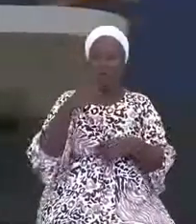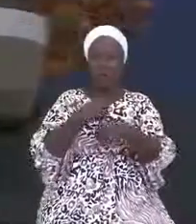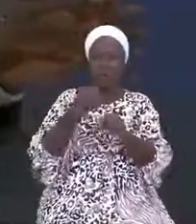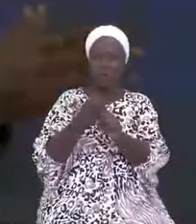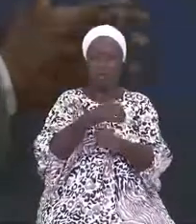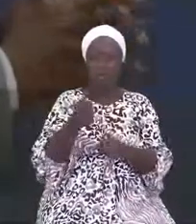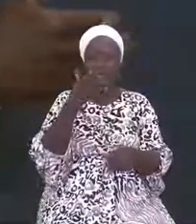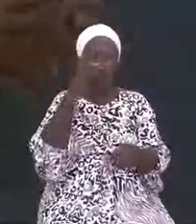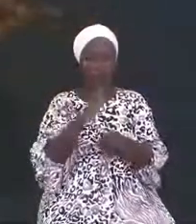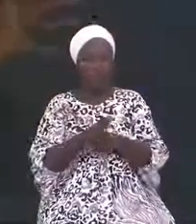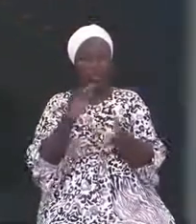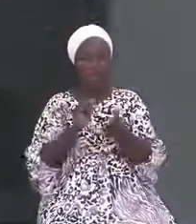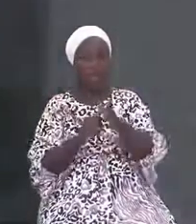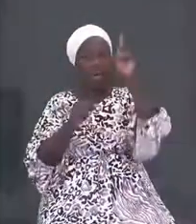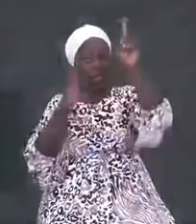promesse,